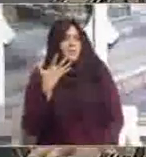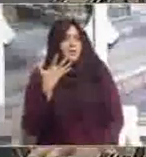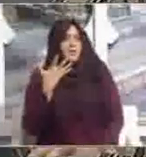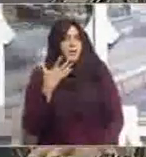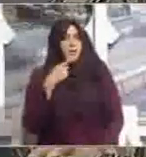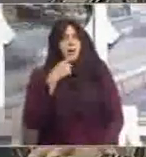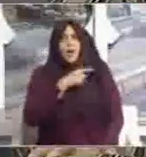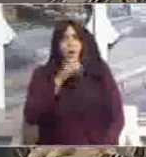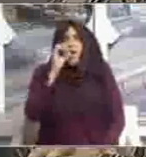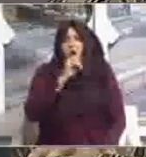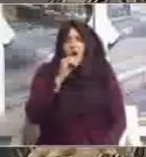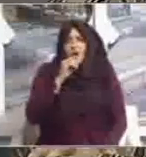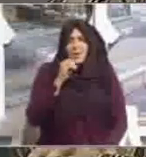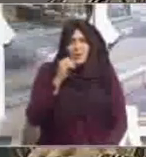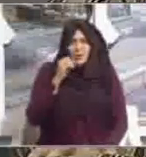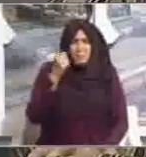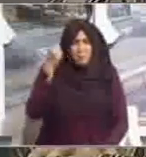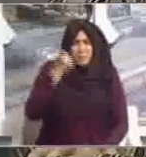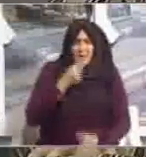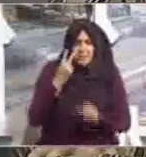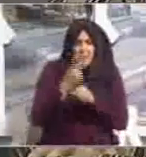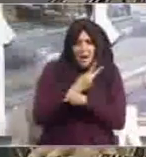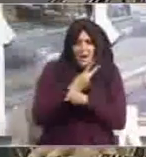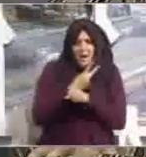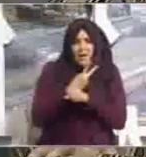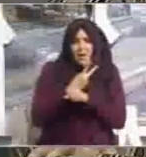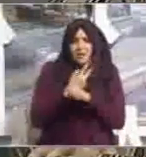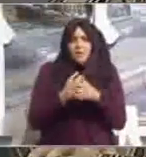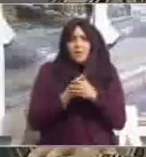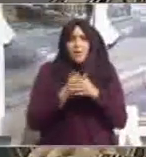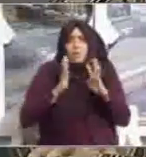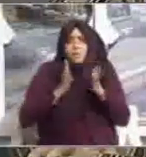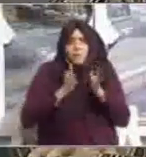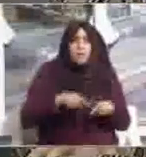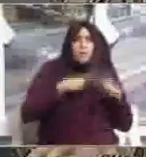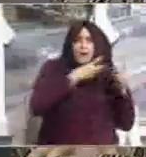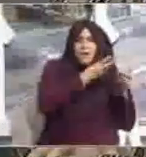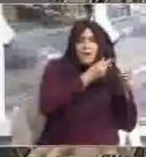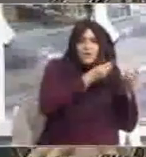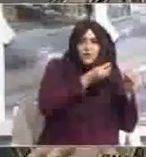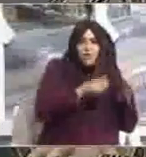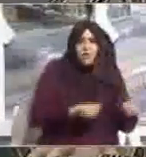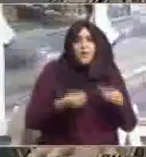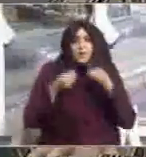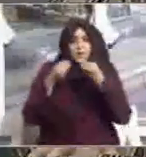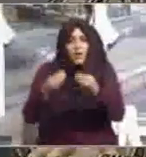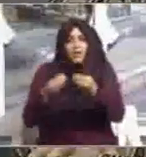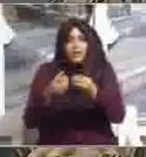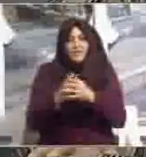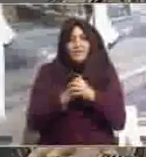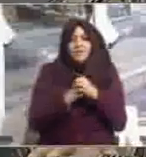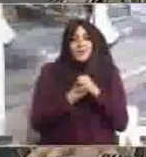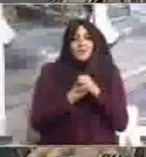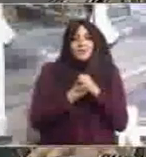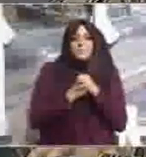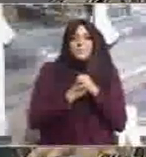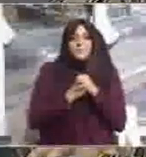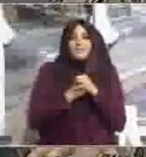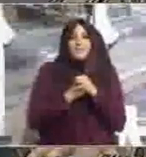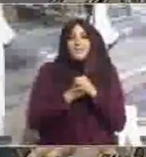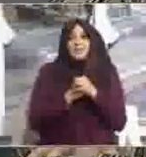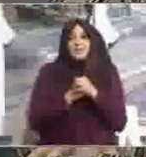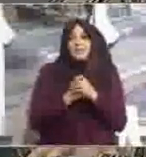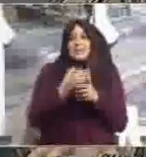ادراك وما ادراك يروح يسرع وخايف ويجيب له المال ويعطي له حق السيد. وهم بحثوا ليه باه يتمسخروا يتمسخروا